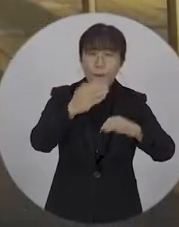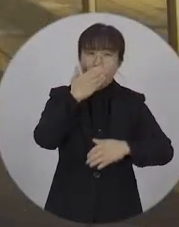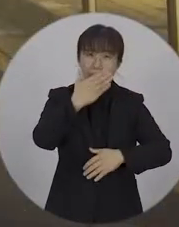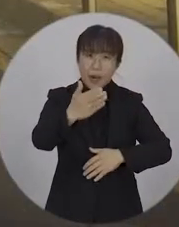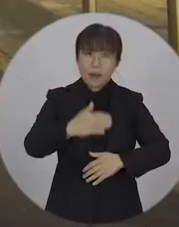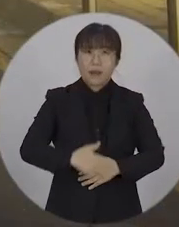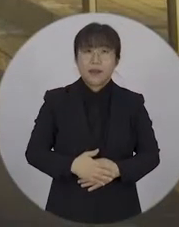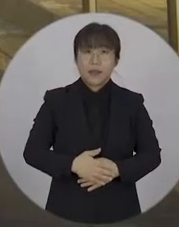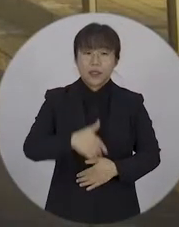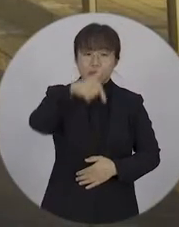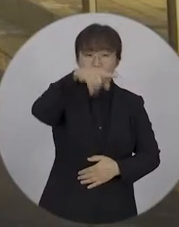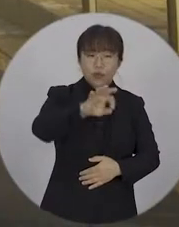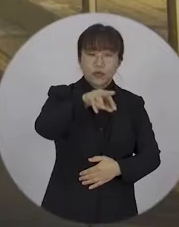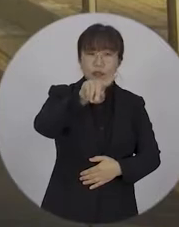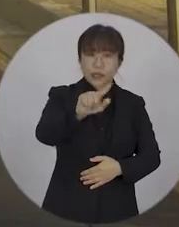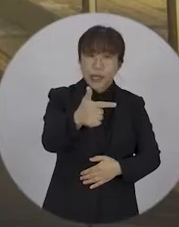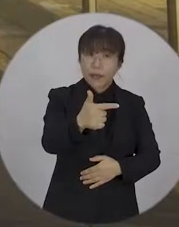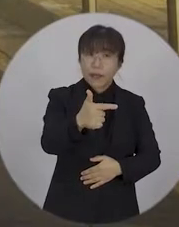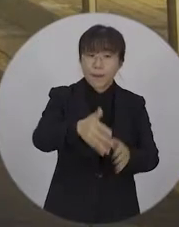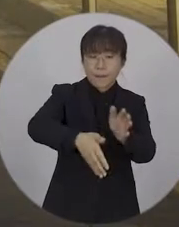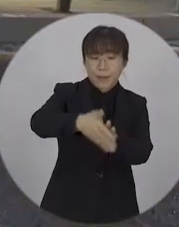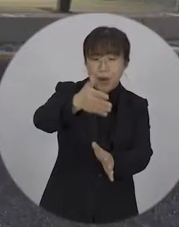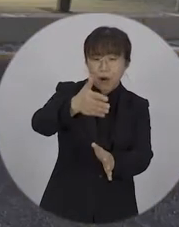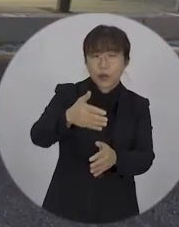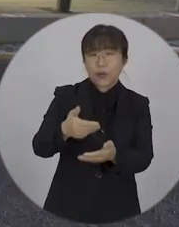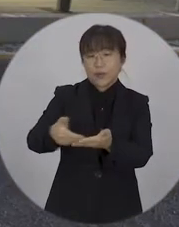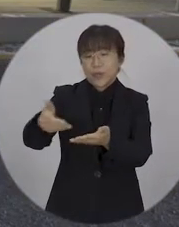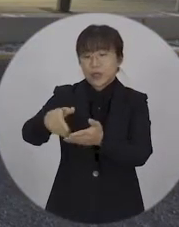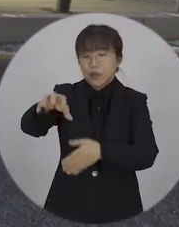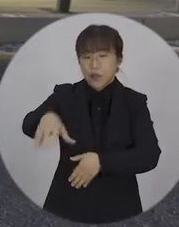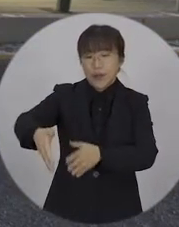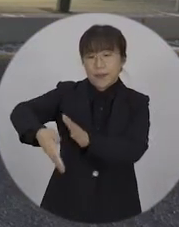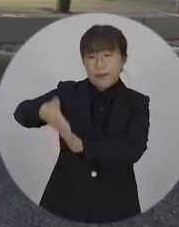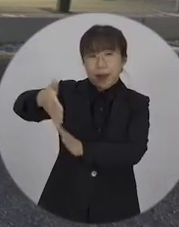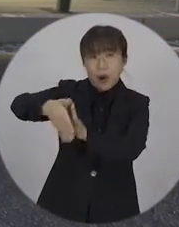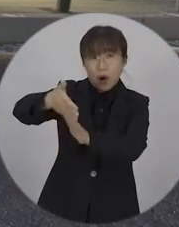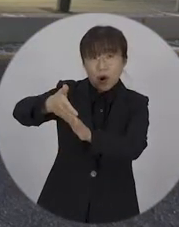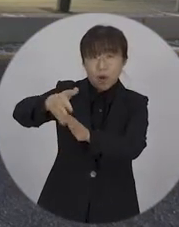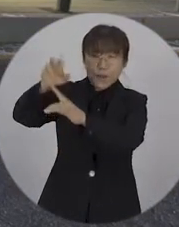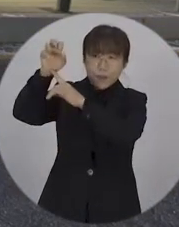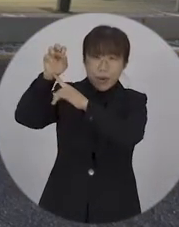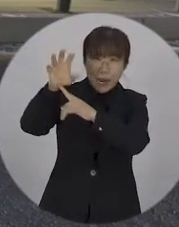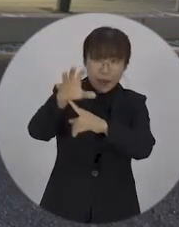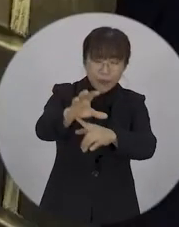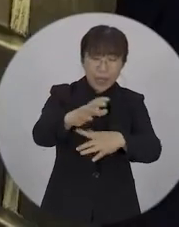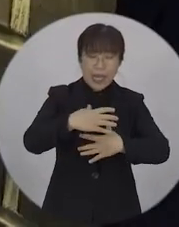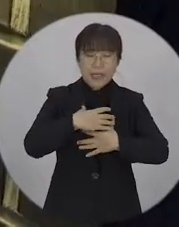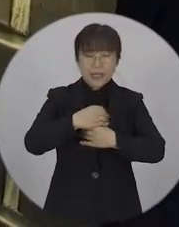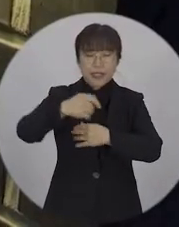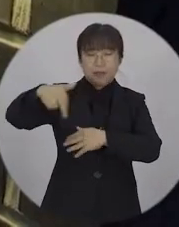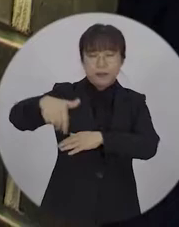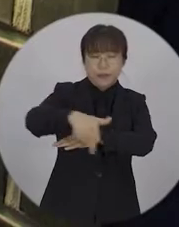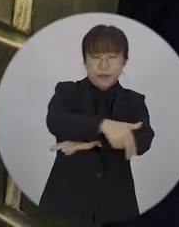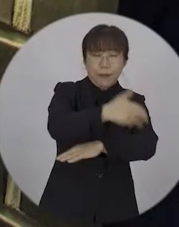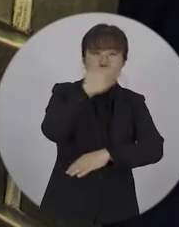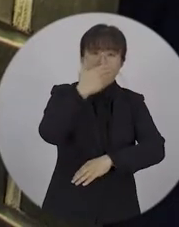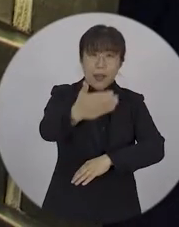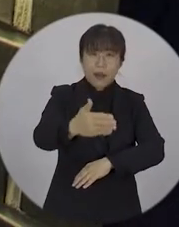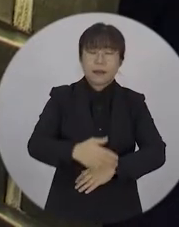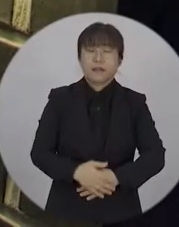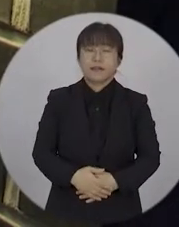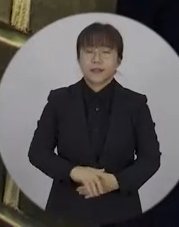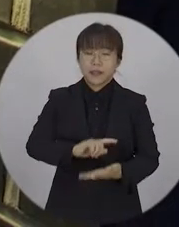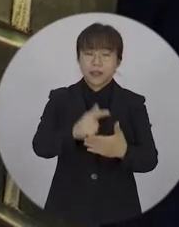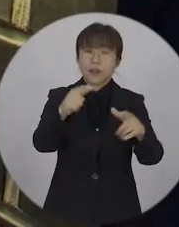야간에 어두웠던 궁산 옹벽과 겸재정선 미술관 돌담길에 조명을 설치해 주민들이 안심하고 다닐 수 있도록